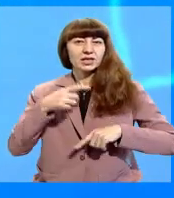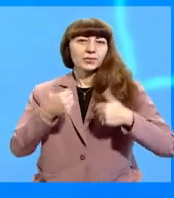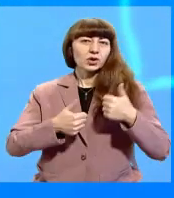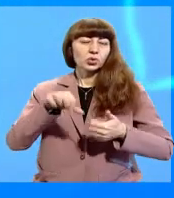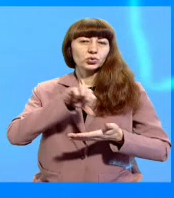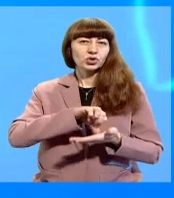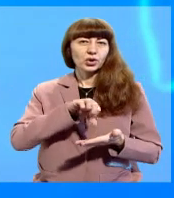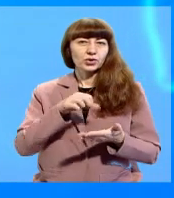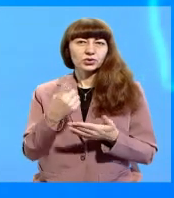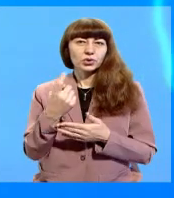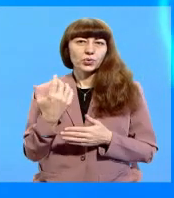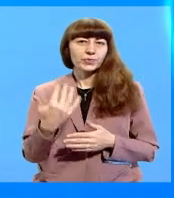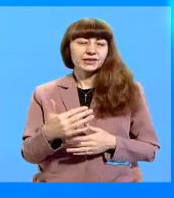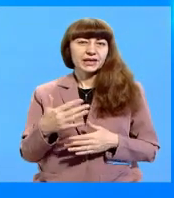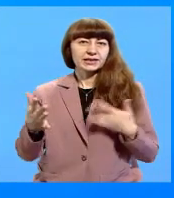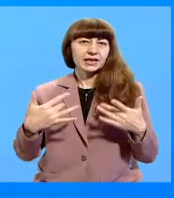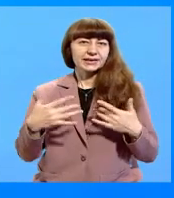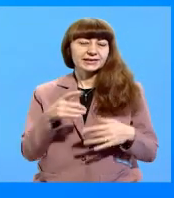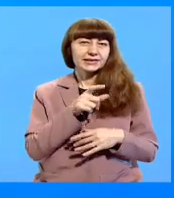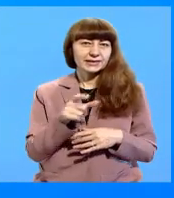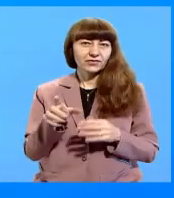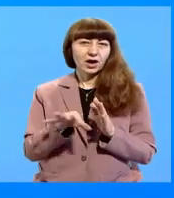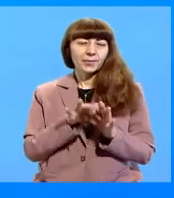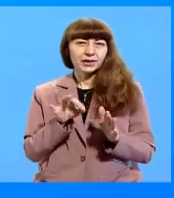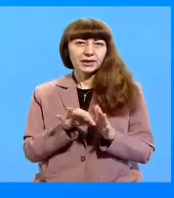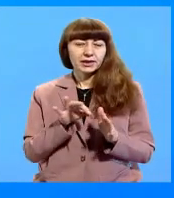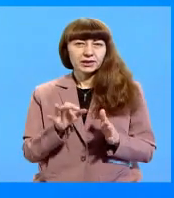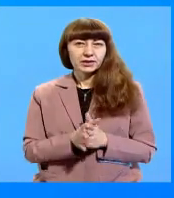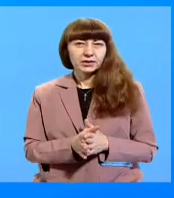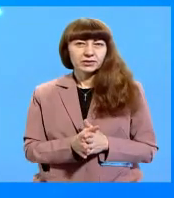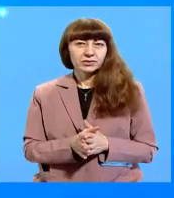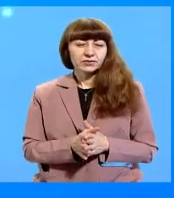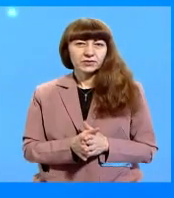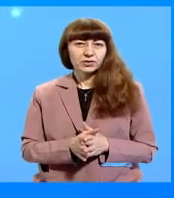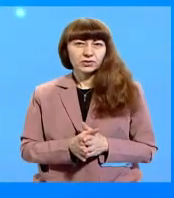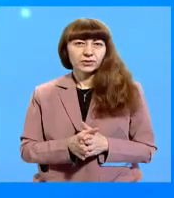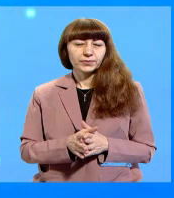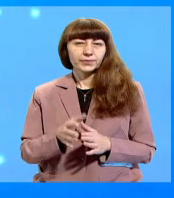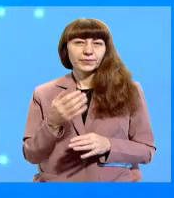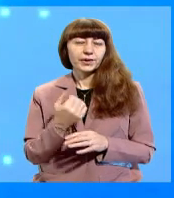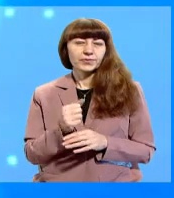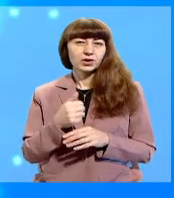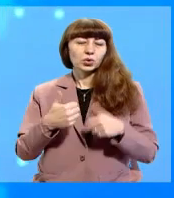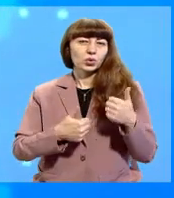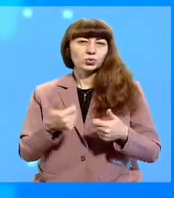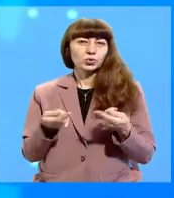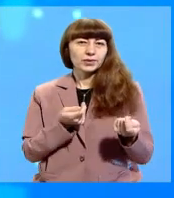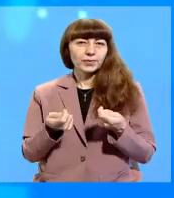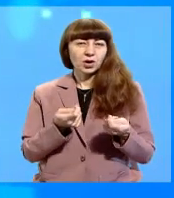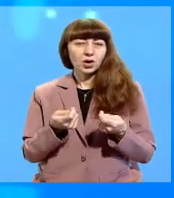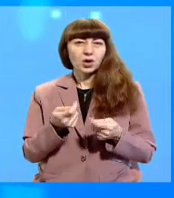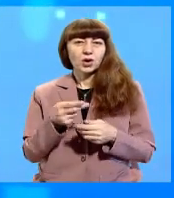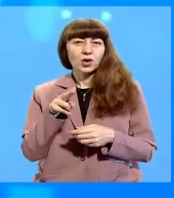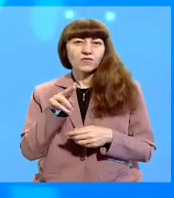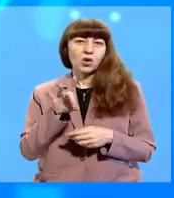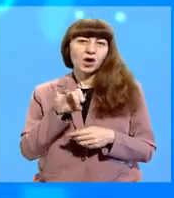өз мәресіне жетті. Финалдық бәсекеде 150-ге жуық өнерпаз бақ сынап, өзара үздікті анықтады. Айта кетейік, байқау